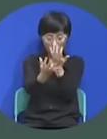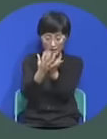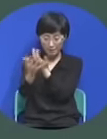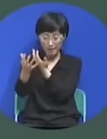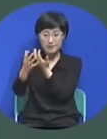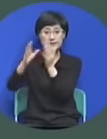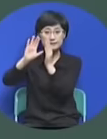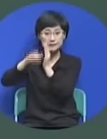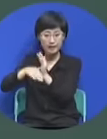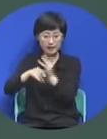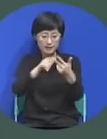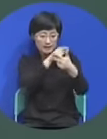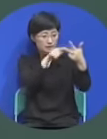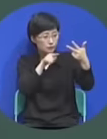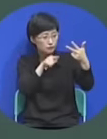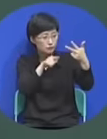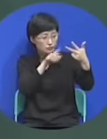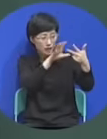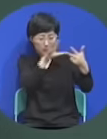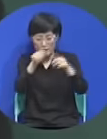좀 세밀하게 한번 얘기해 보려고.